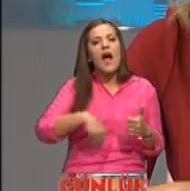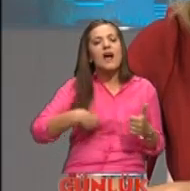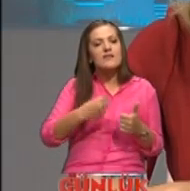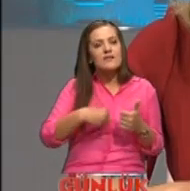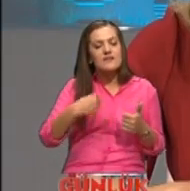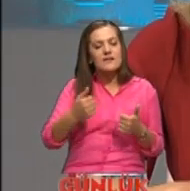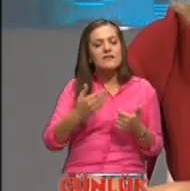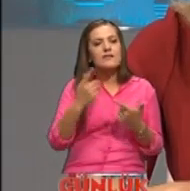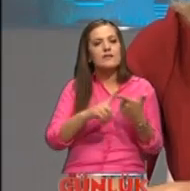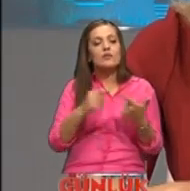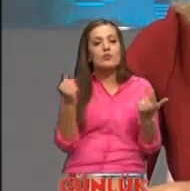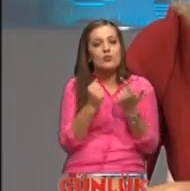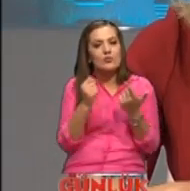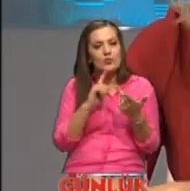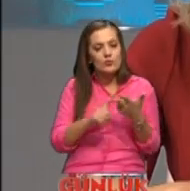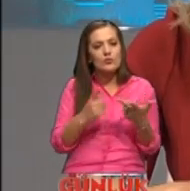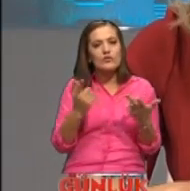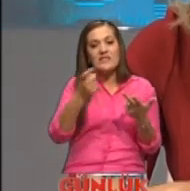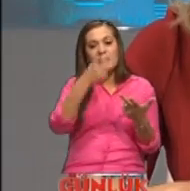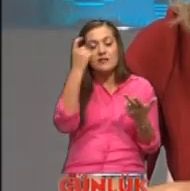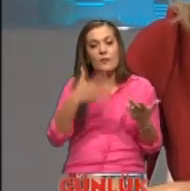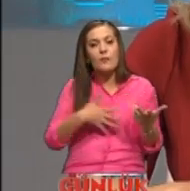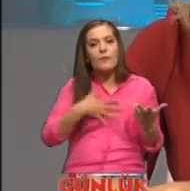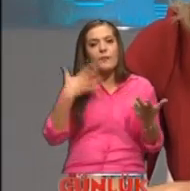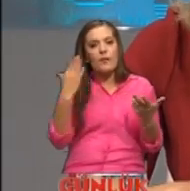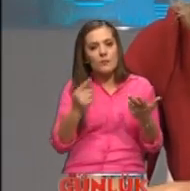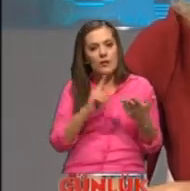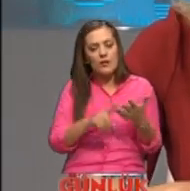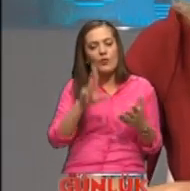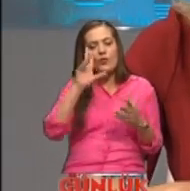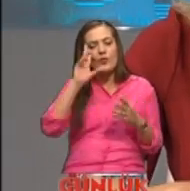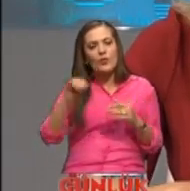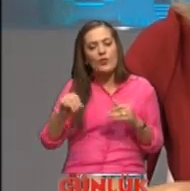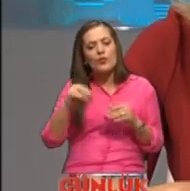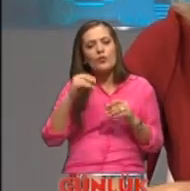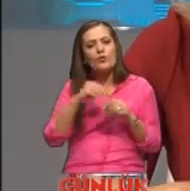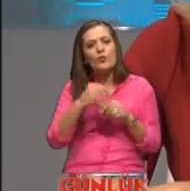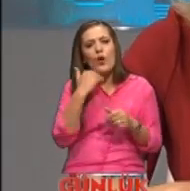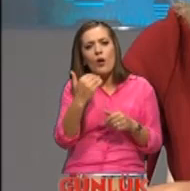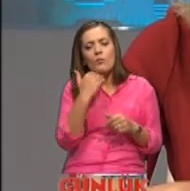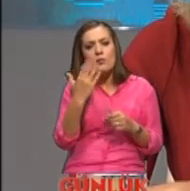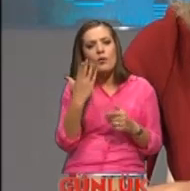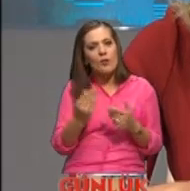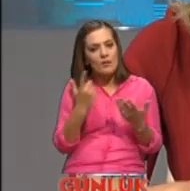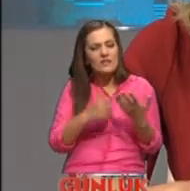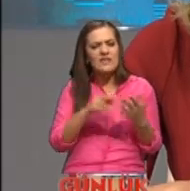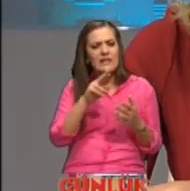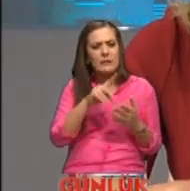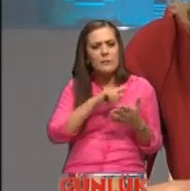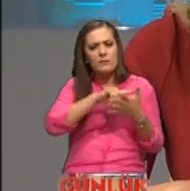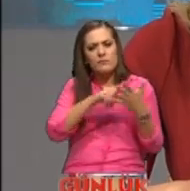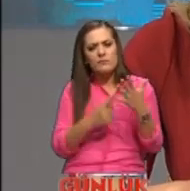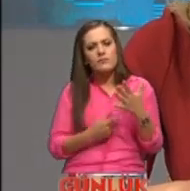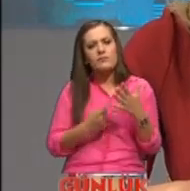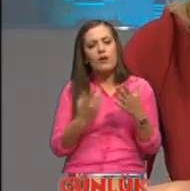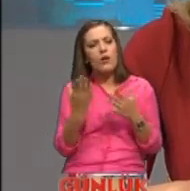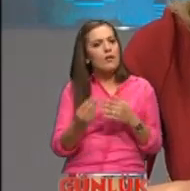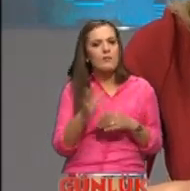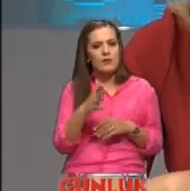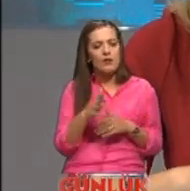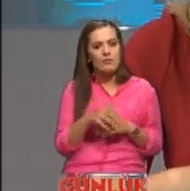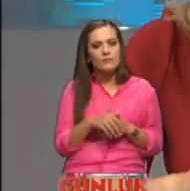sıkıntısının olması, üşümüş olması, sıcaklamış olması, uykuya dalmakta güçlük çekmesi gibi durumlarla karşı